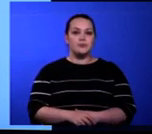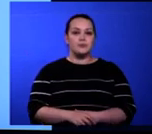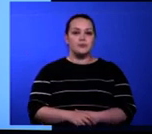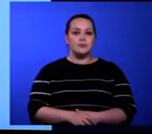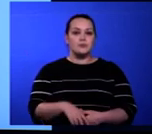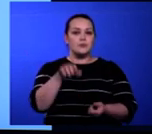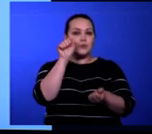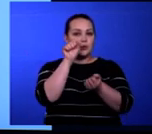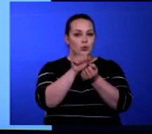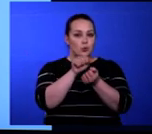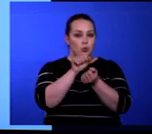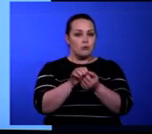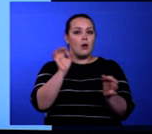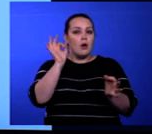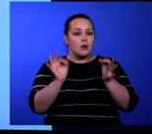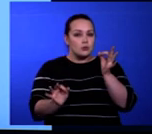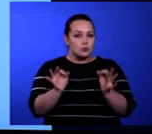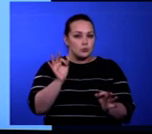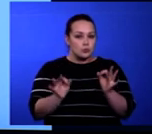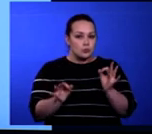Глупый осудит, а